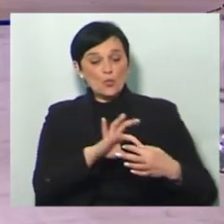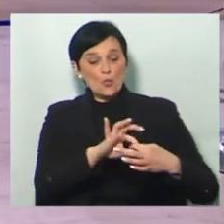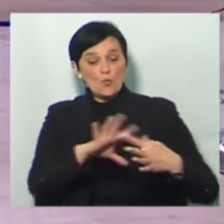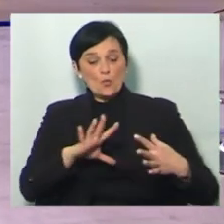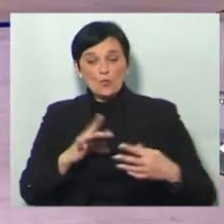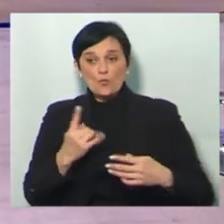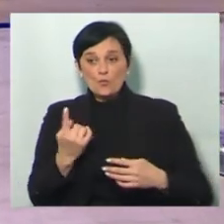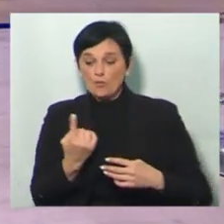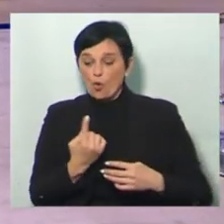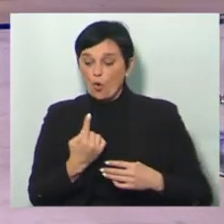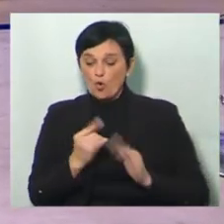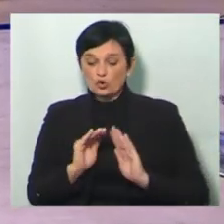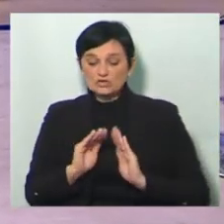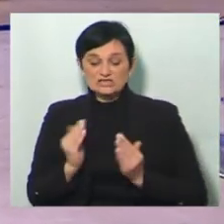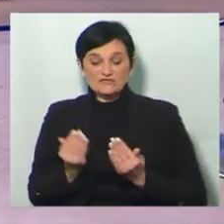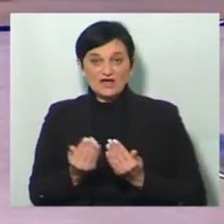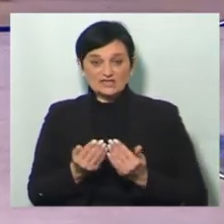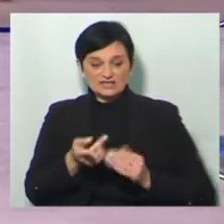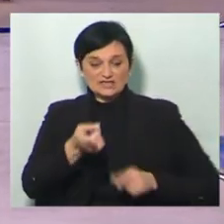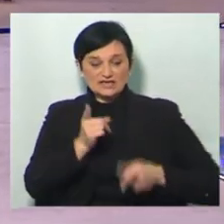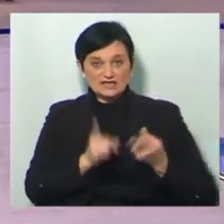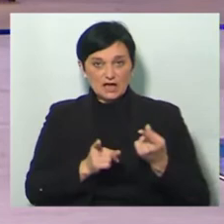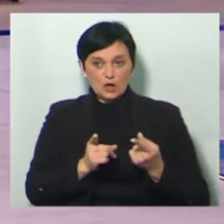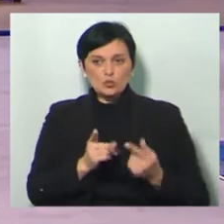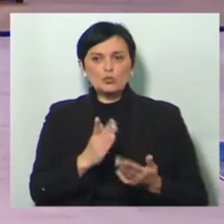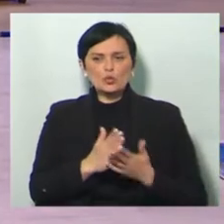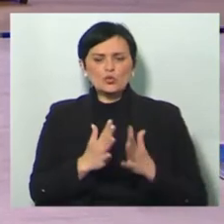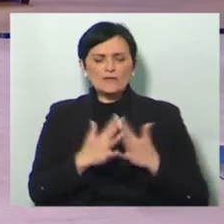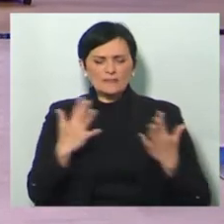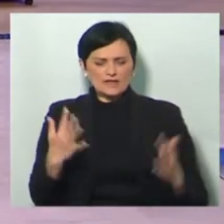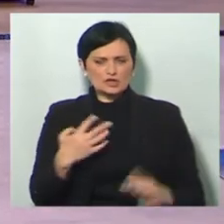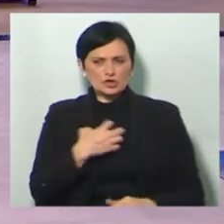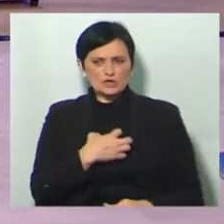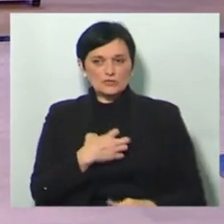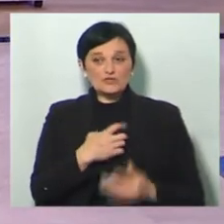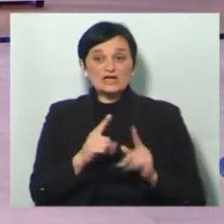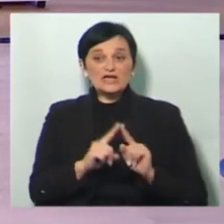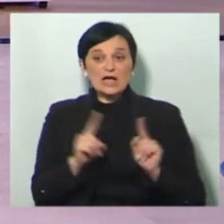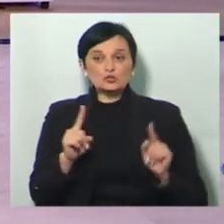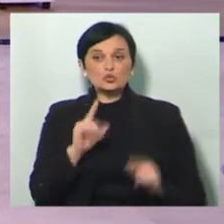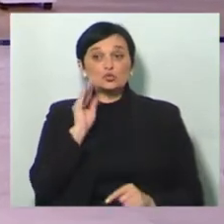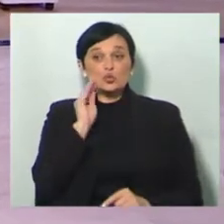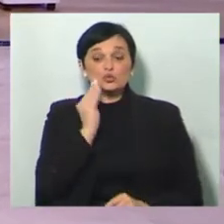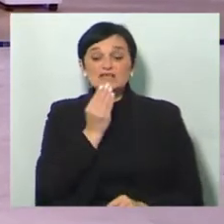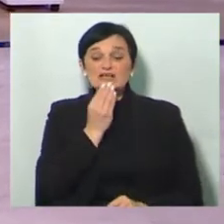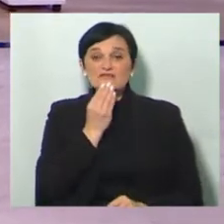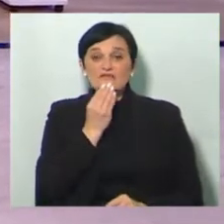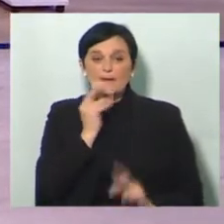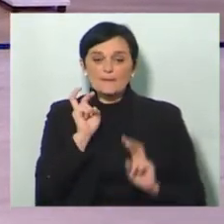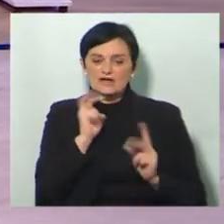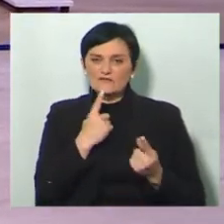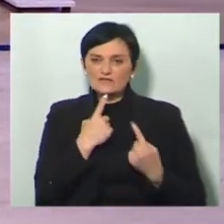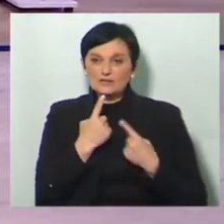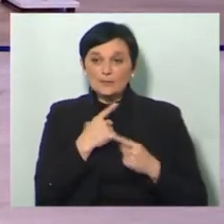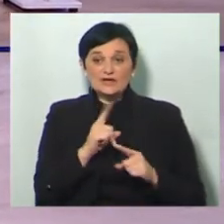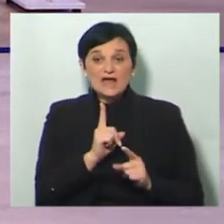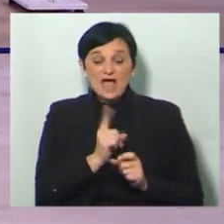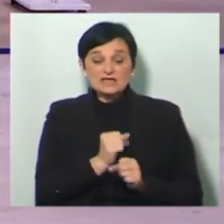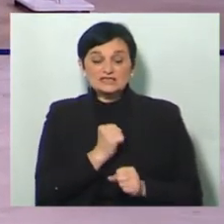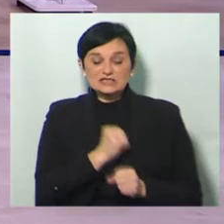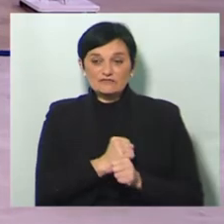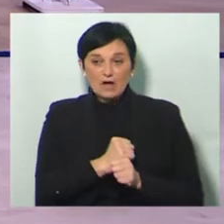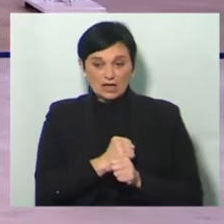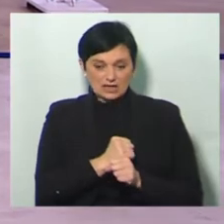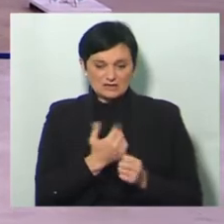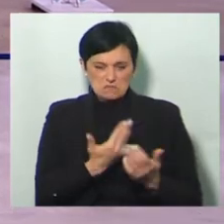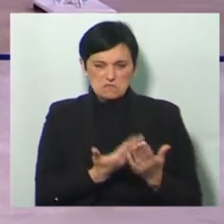მოწყვეტისაგან მოწყვეტისთვის რეალობისგან და ამას აქვს ძალიან დიდი მნიშვნელობა განსაკუთრებით როდესაც ყებაზე ვსაუბრობ. Რას ვაკეთებთ